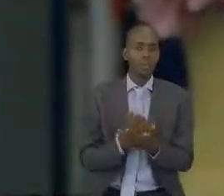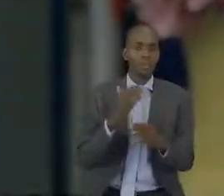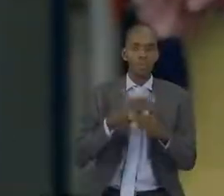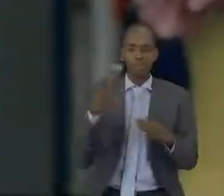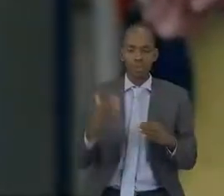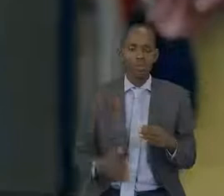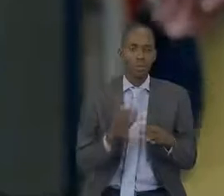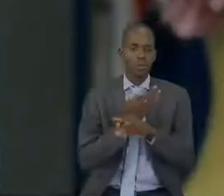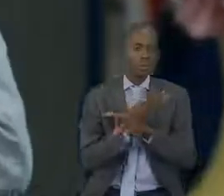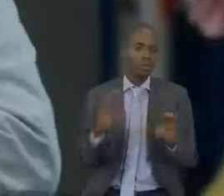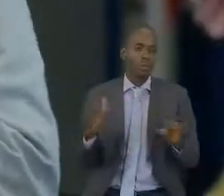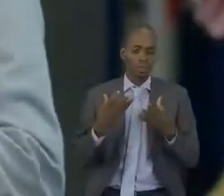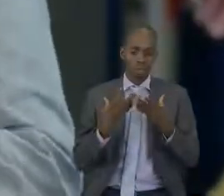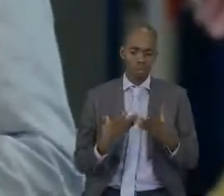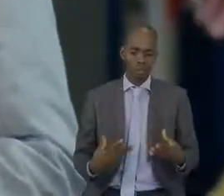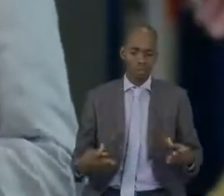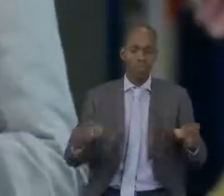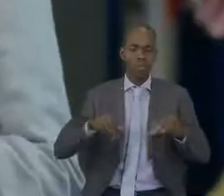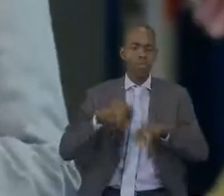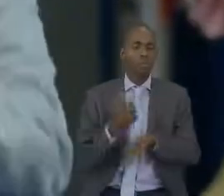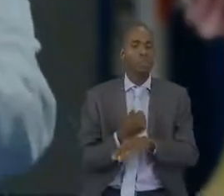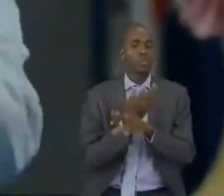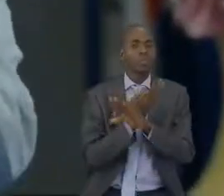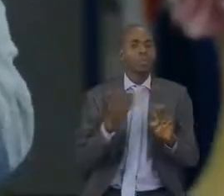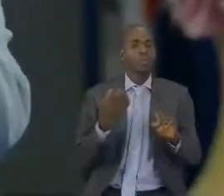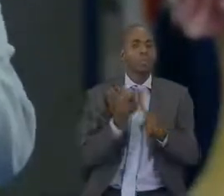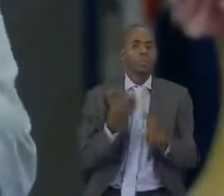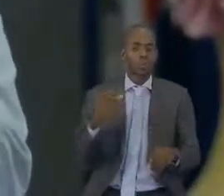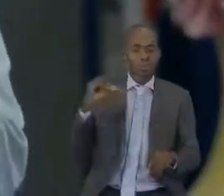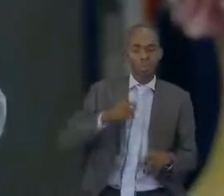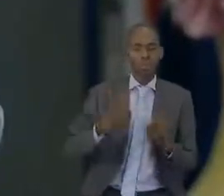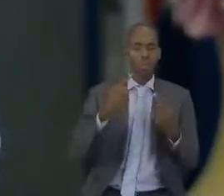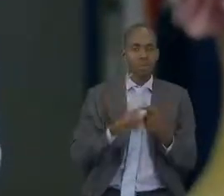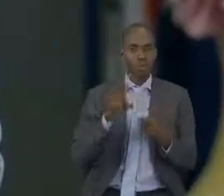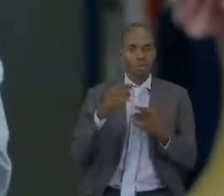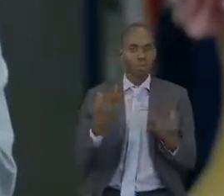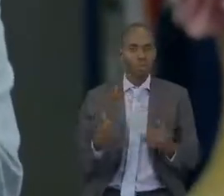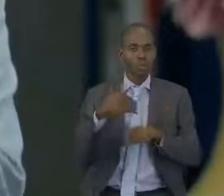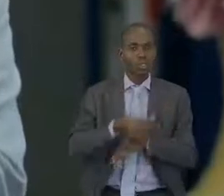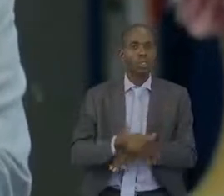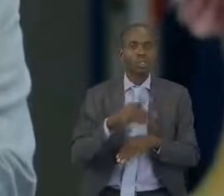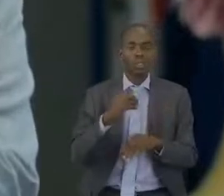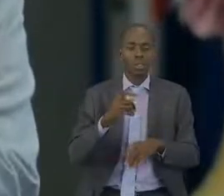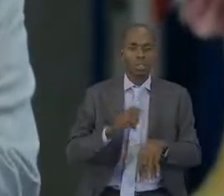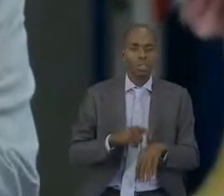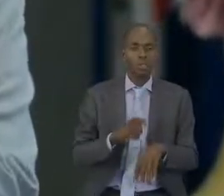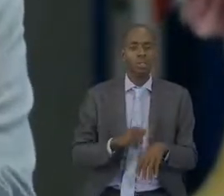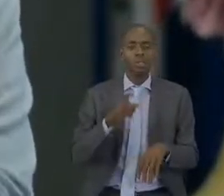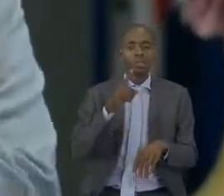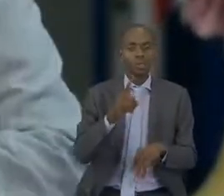la libération réglée de la condamnation te parviendra ce soir dès que tu